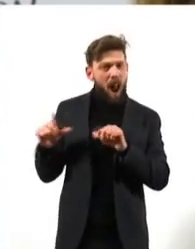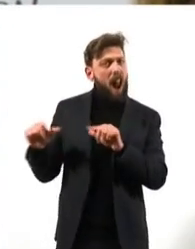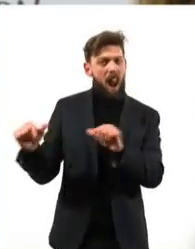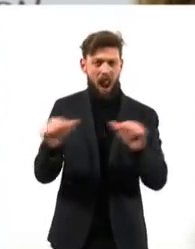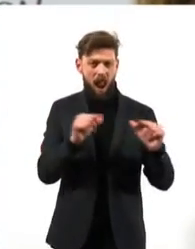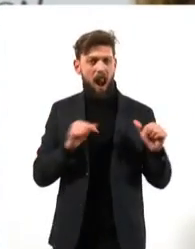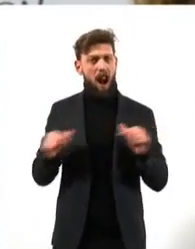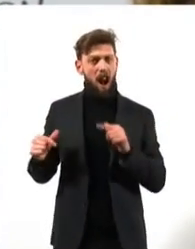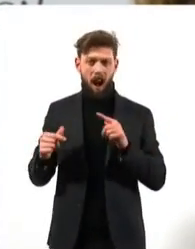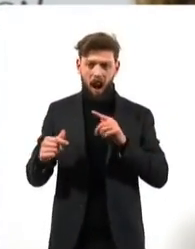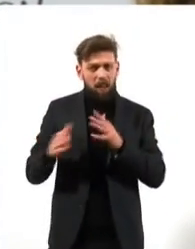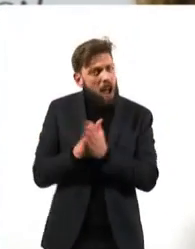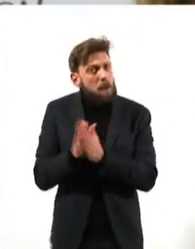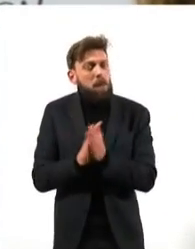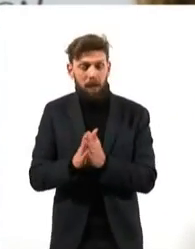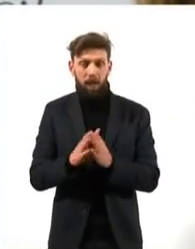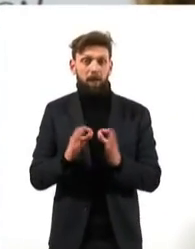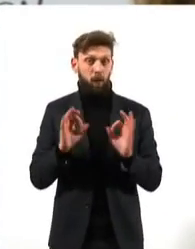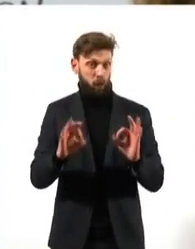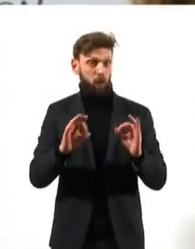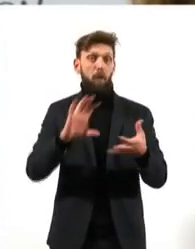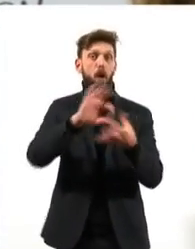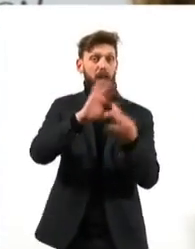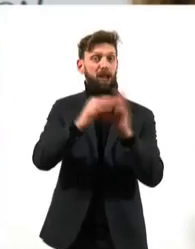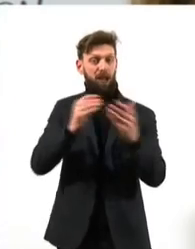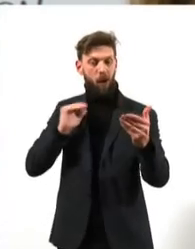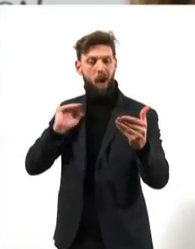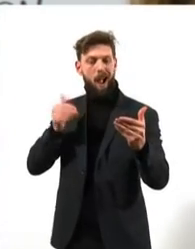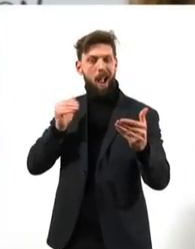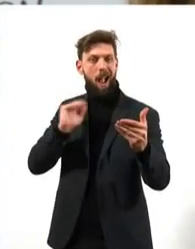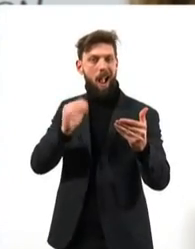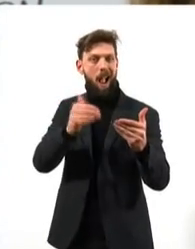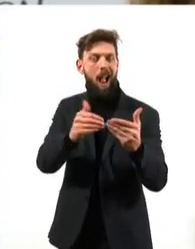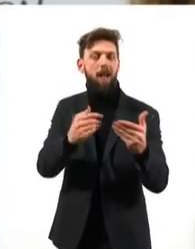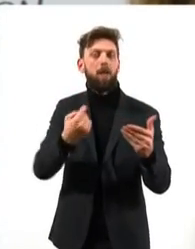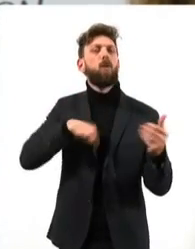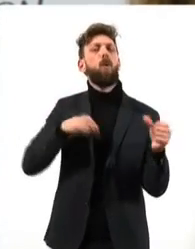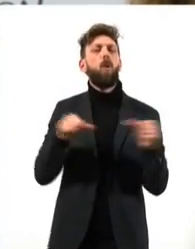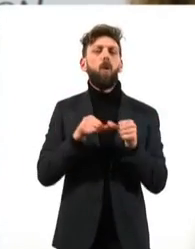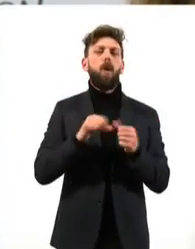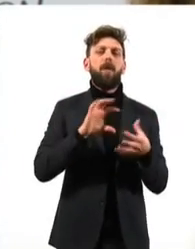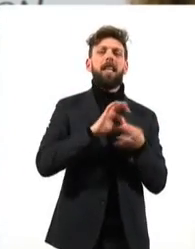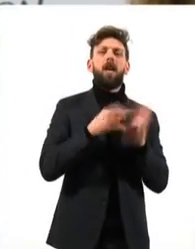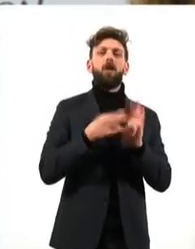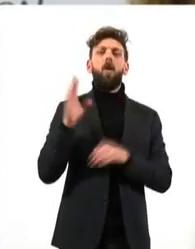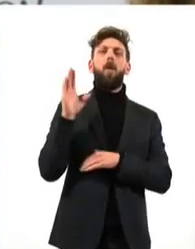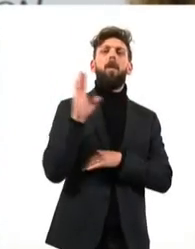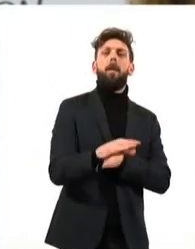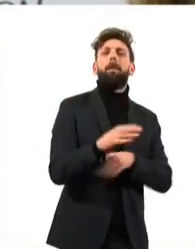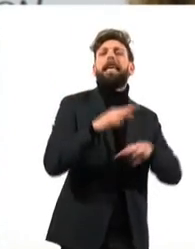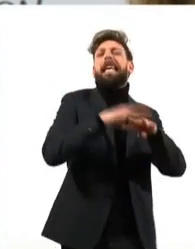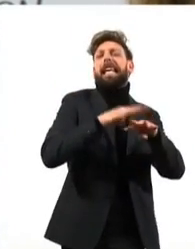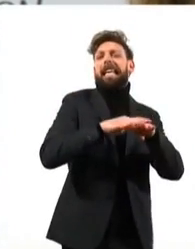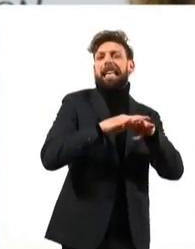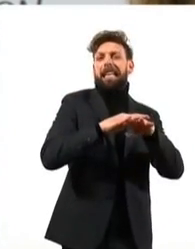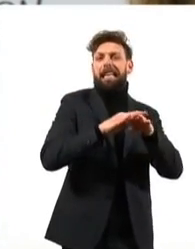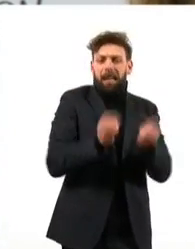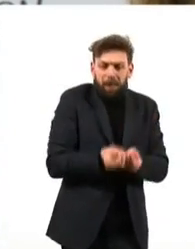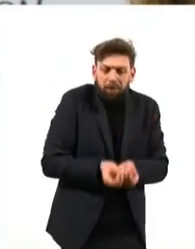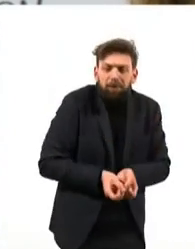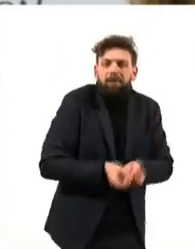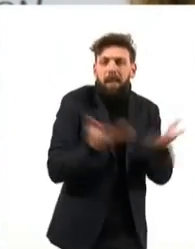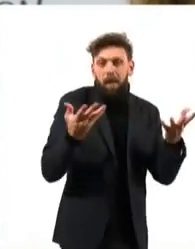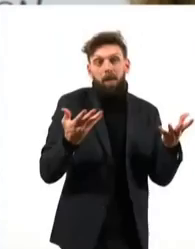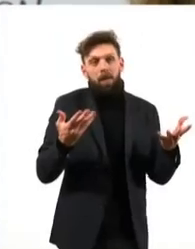voilà, à l'approche des Jeux Olympiques, on va lancer quelque chose qui s'appelle les Jeux de la Cité. Donc on aura besoin d'un accompagnement